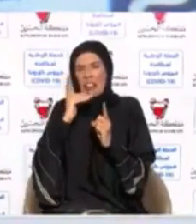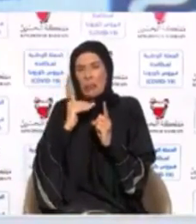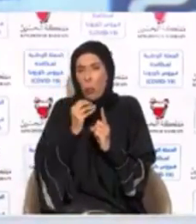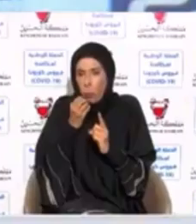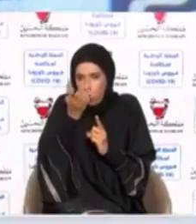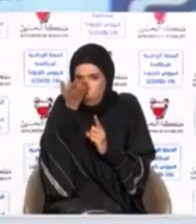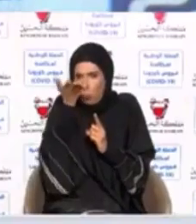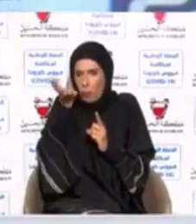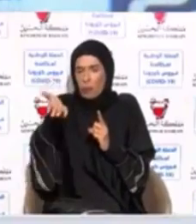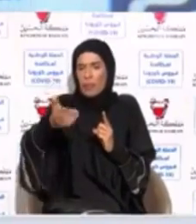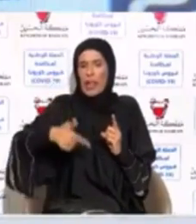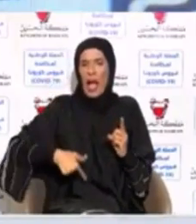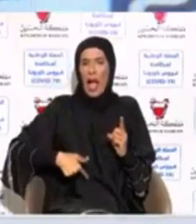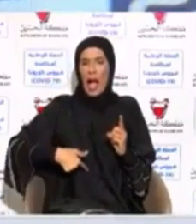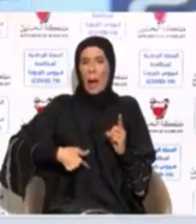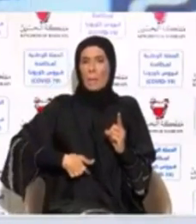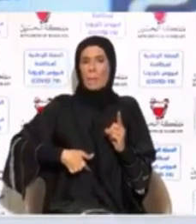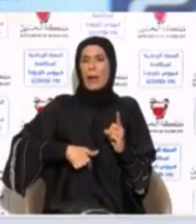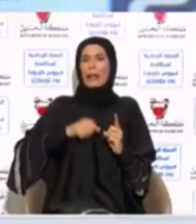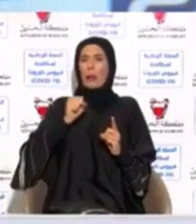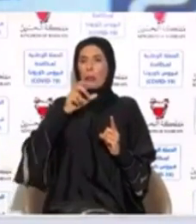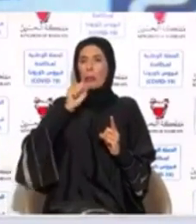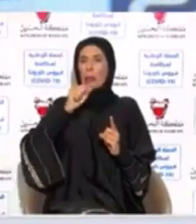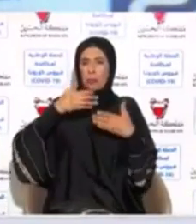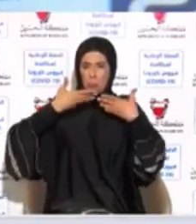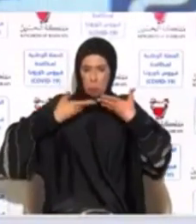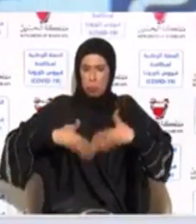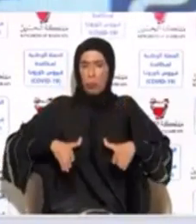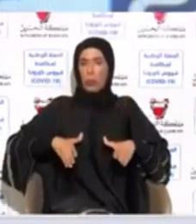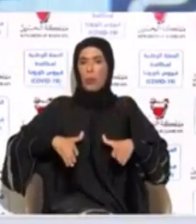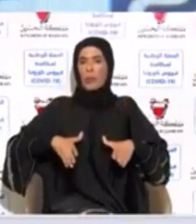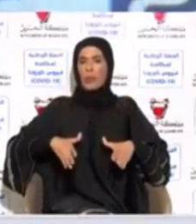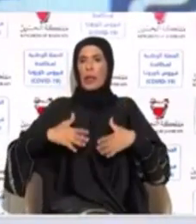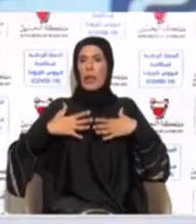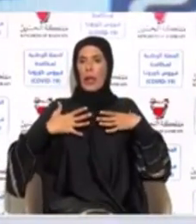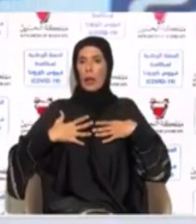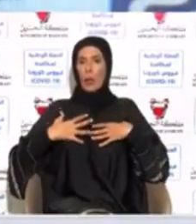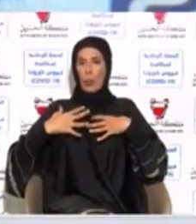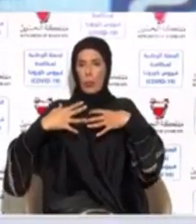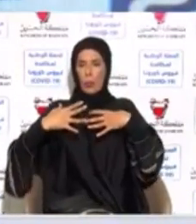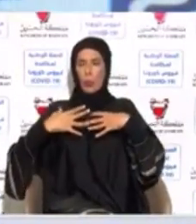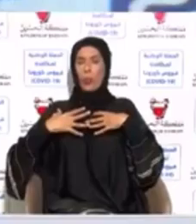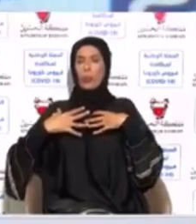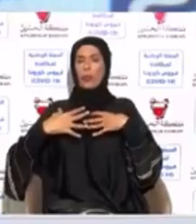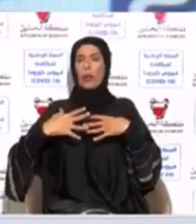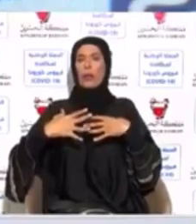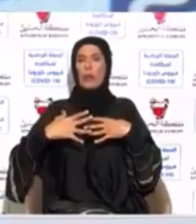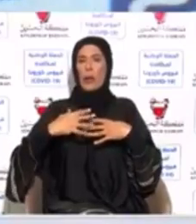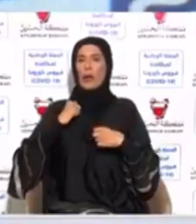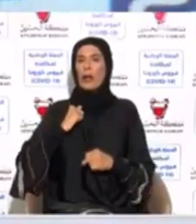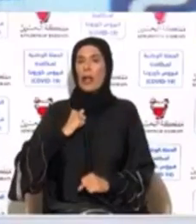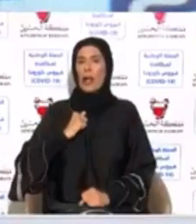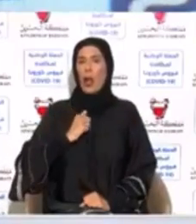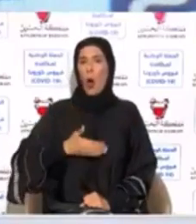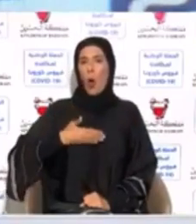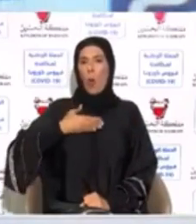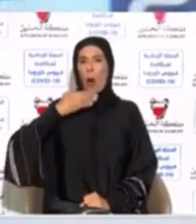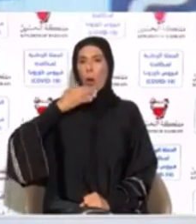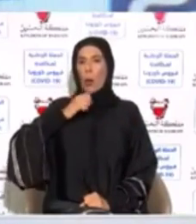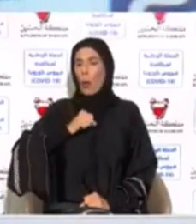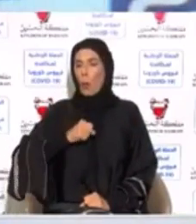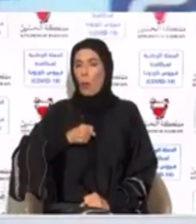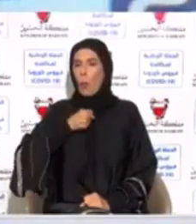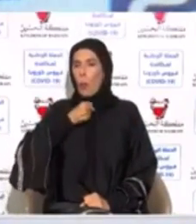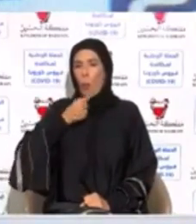ترجيع، ألم في البطل، وممكن يكون إسهال. طبعاً الألم في الصدر والصعوبة في التنفس أكثر نشوفها في الكبار، إحنا